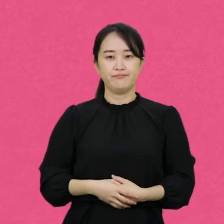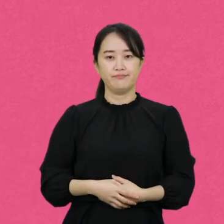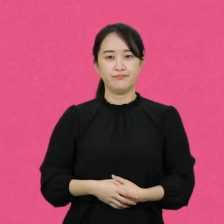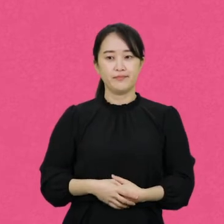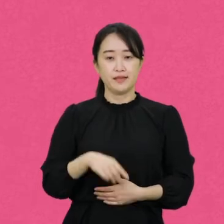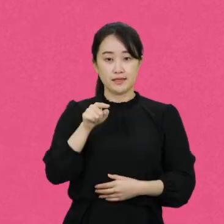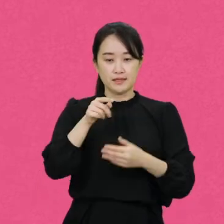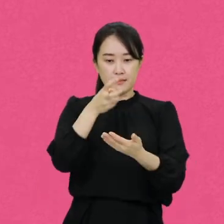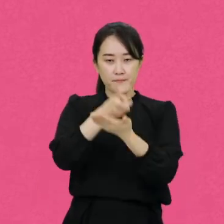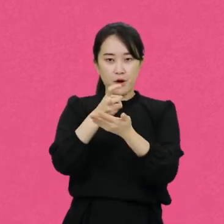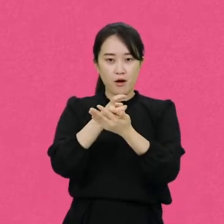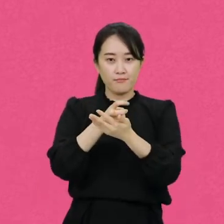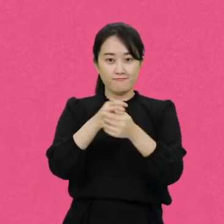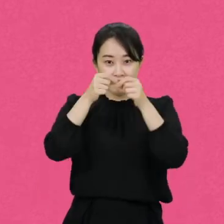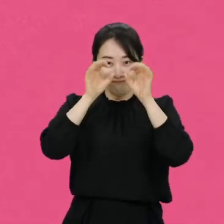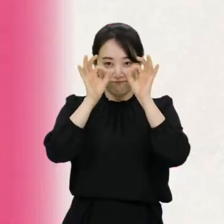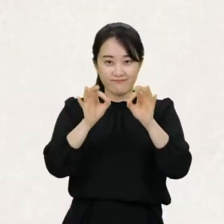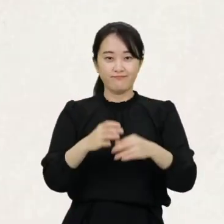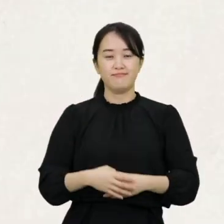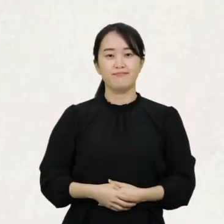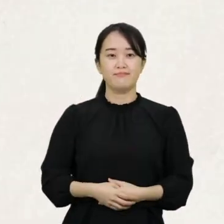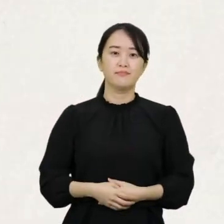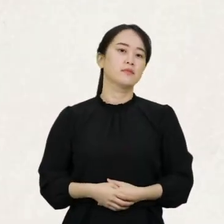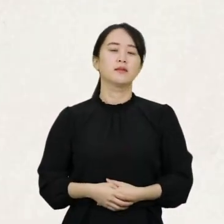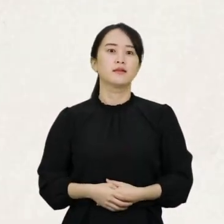이 조항을 자세히 살펴볼까요?